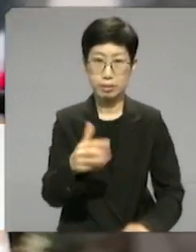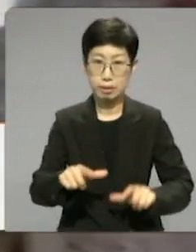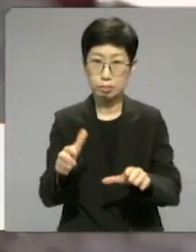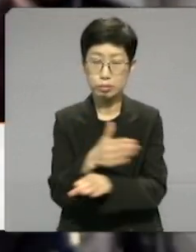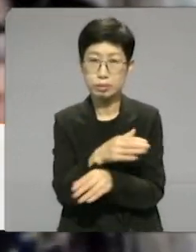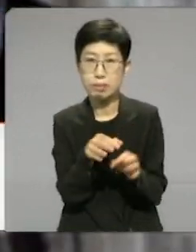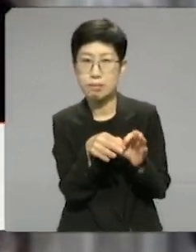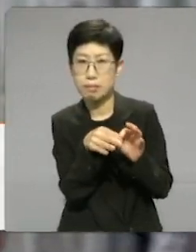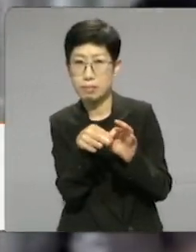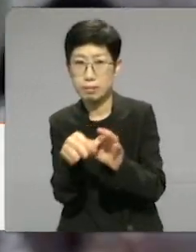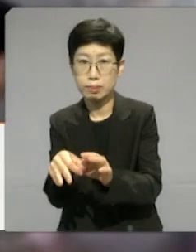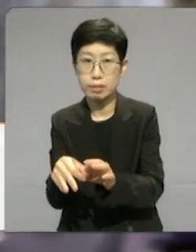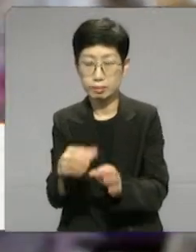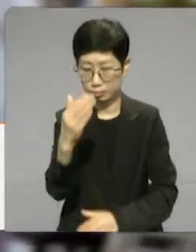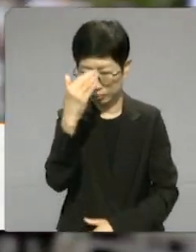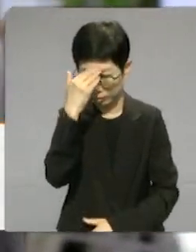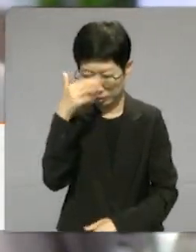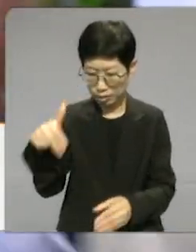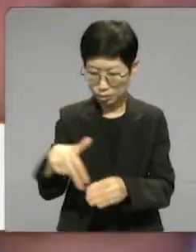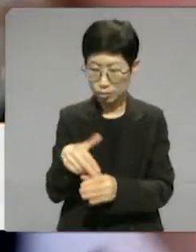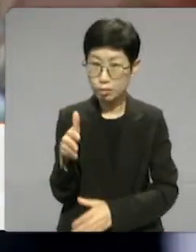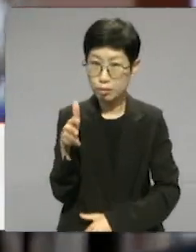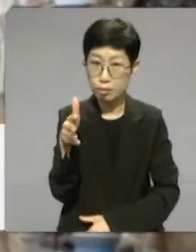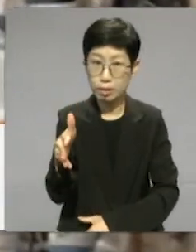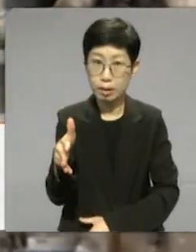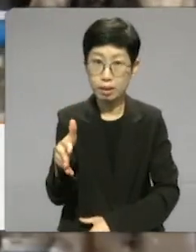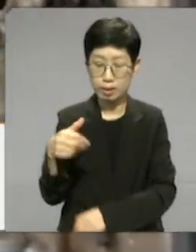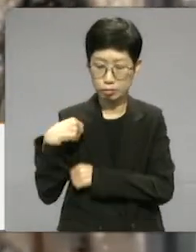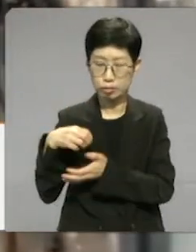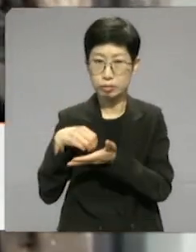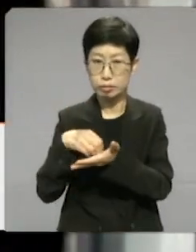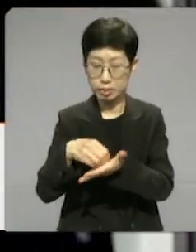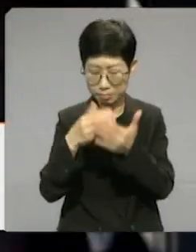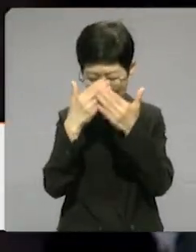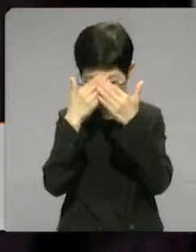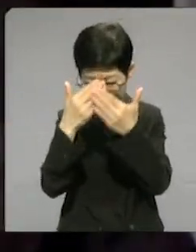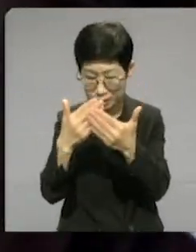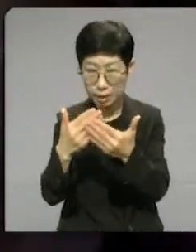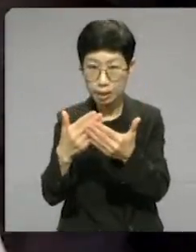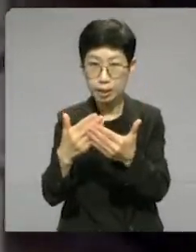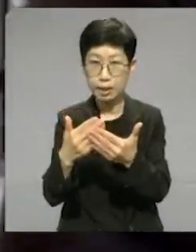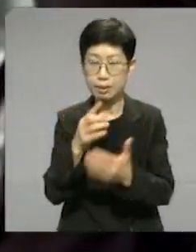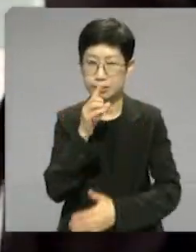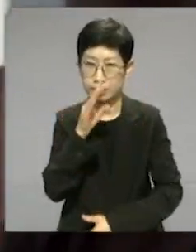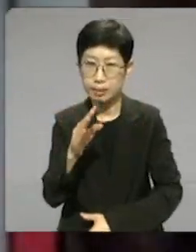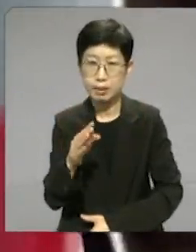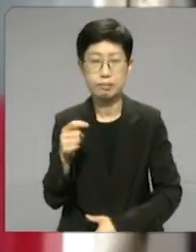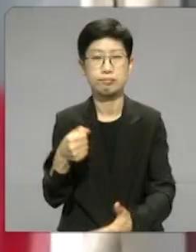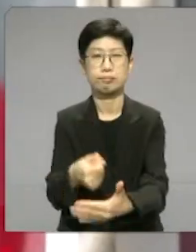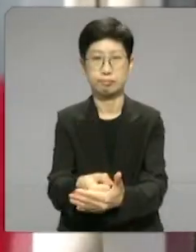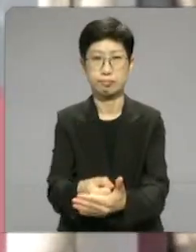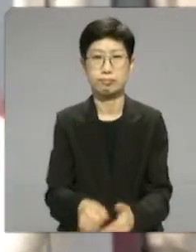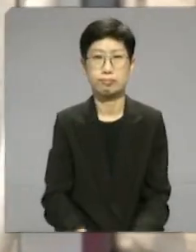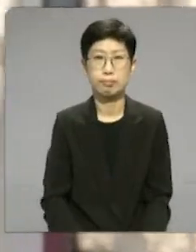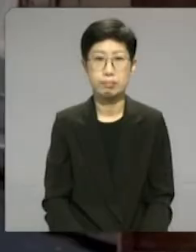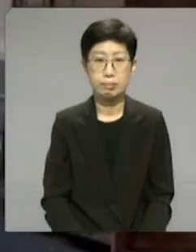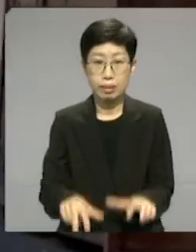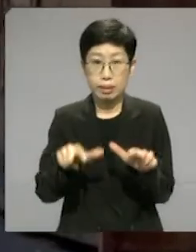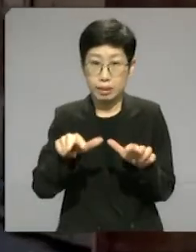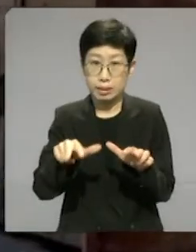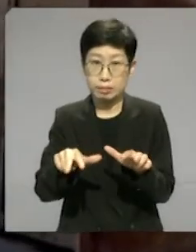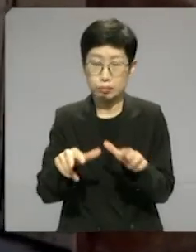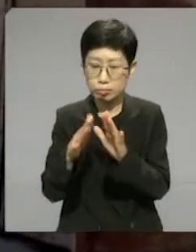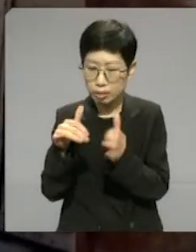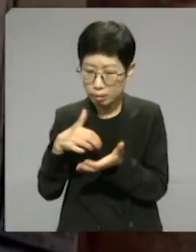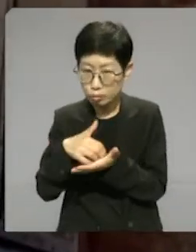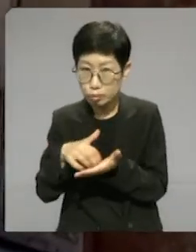1948년부터 이어져 온 초정통파 유대교도 하레디의 병역 면제 혜택을 인정하지 않은 겁니다. 현재 하레디는